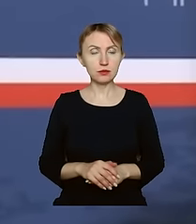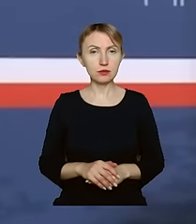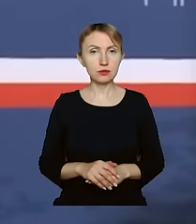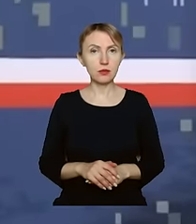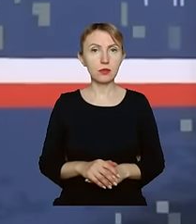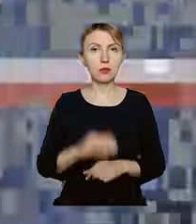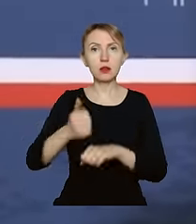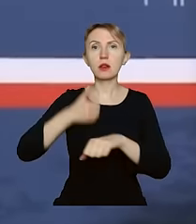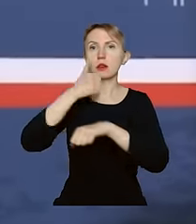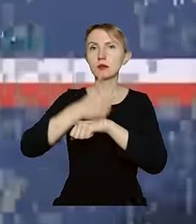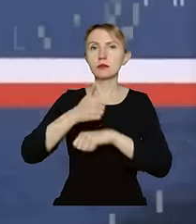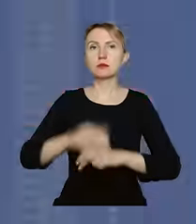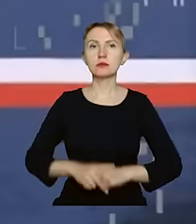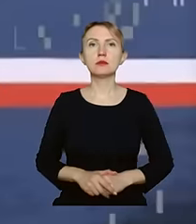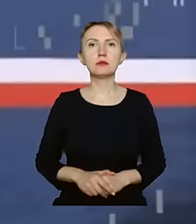dowódcy,